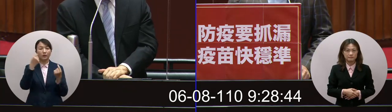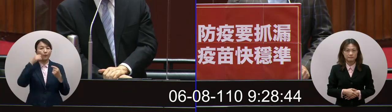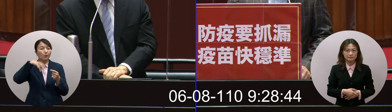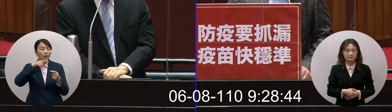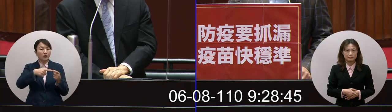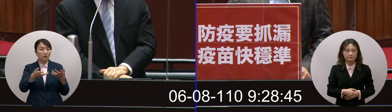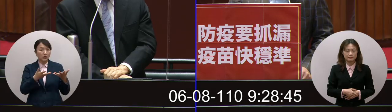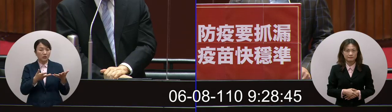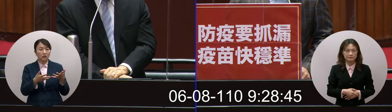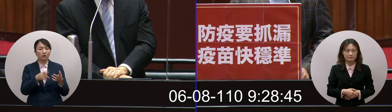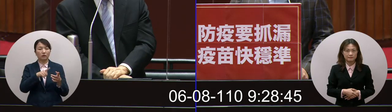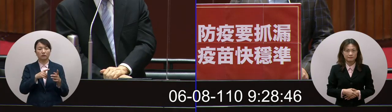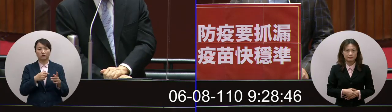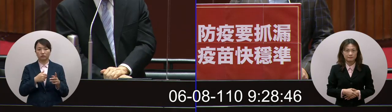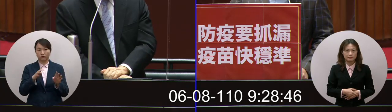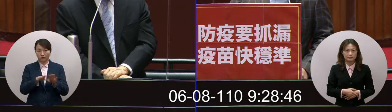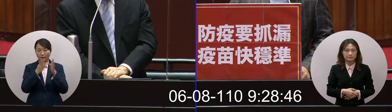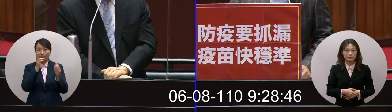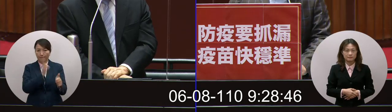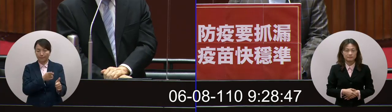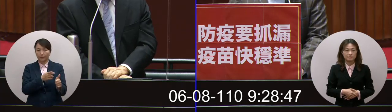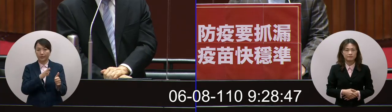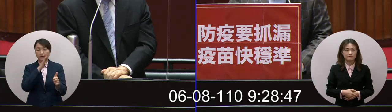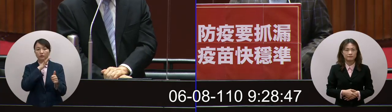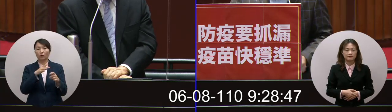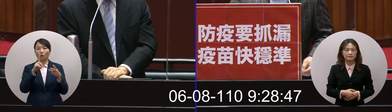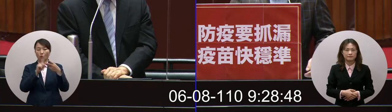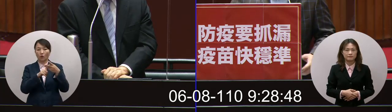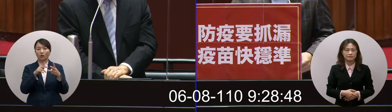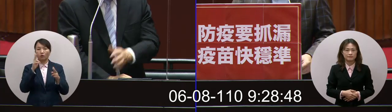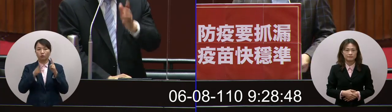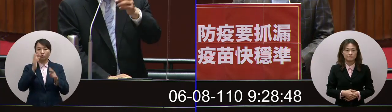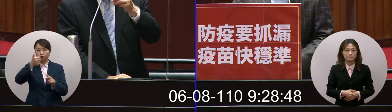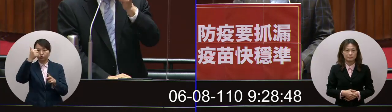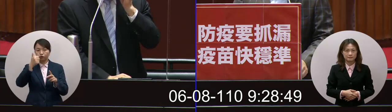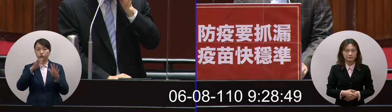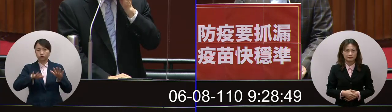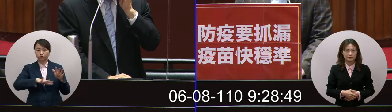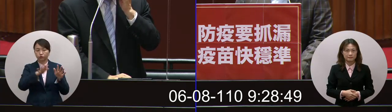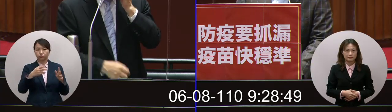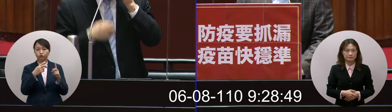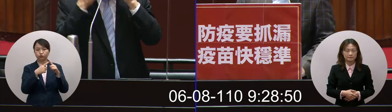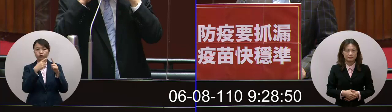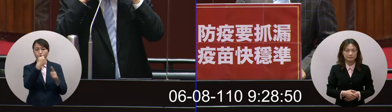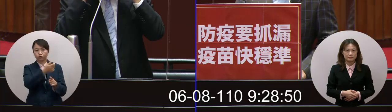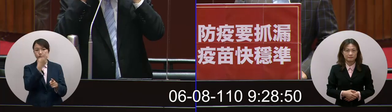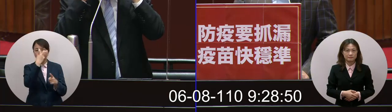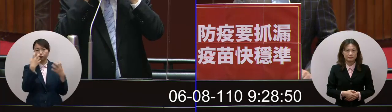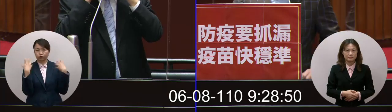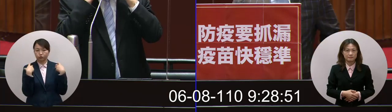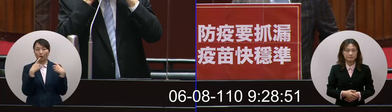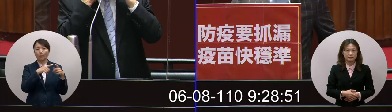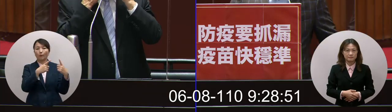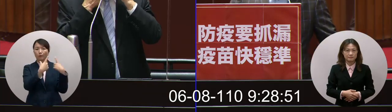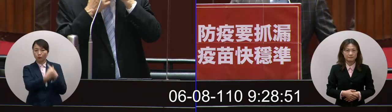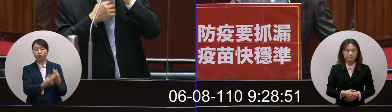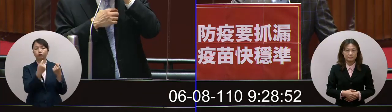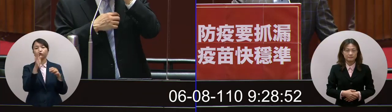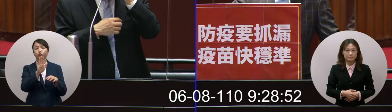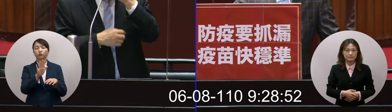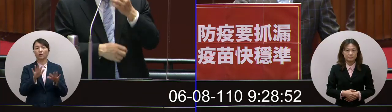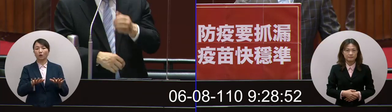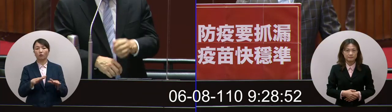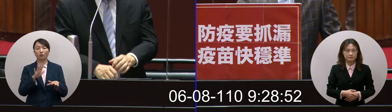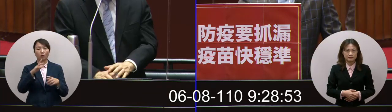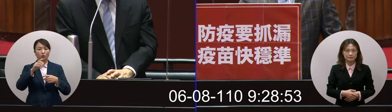件代志了后，即时派王必胜执行长去做现场指挥官，啊，人因也真配合。即马